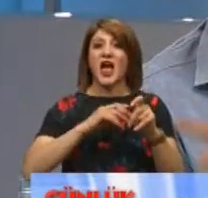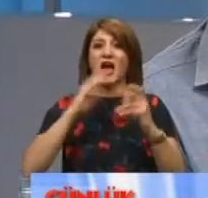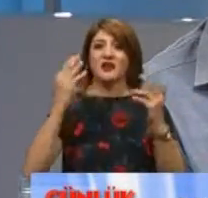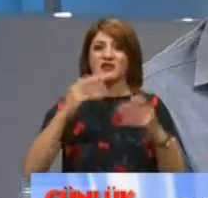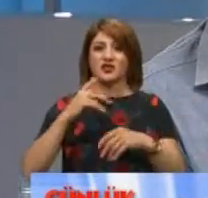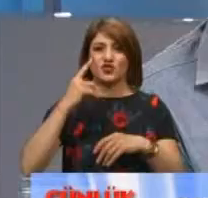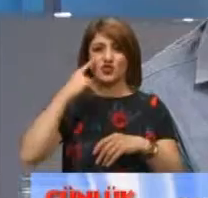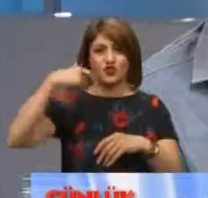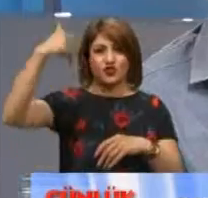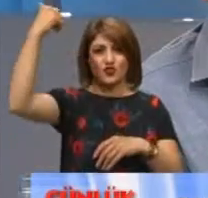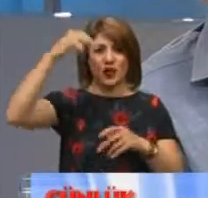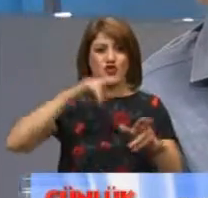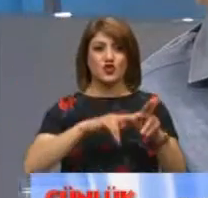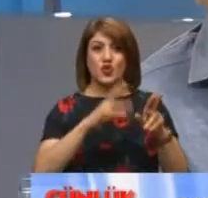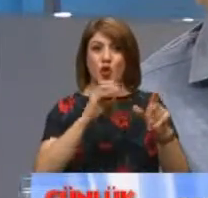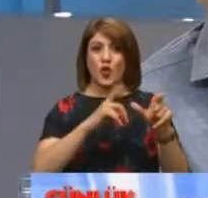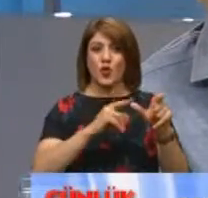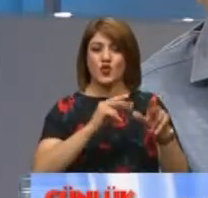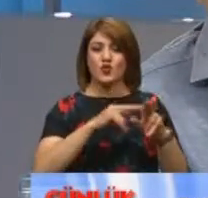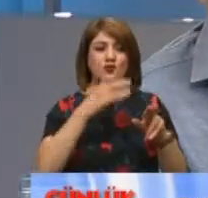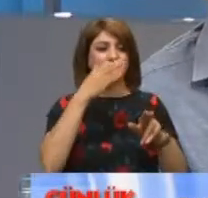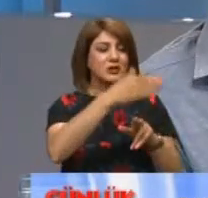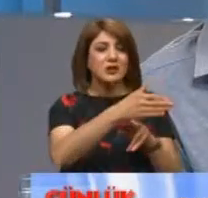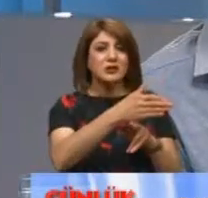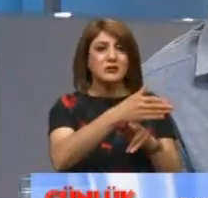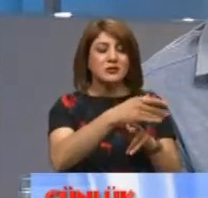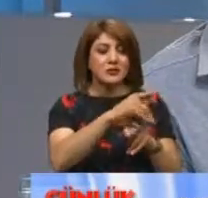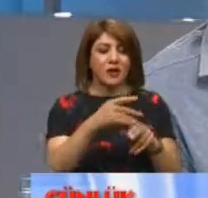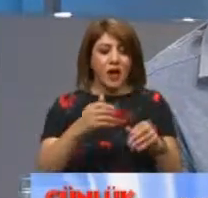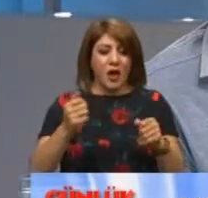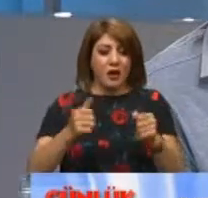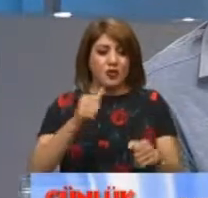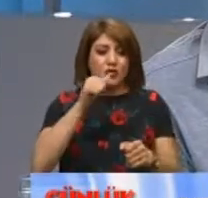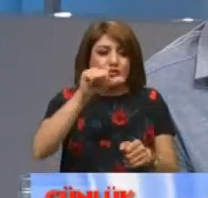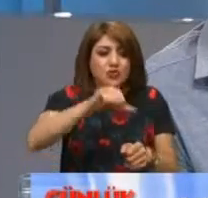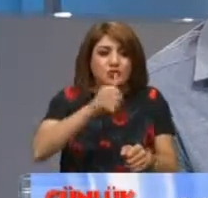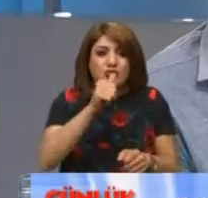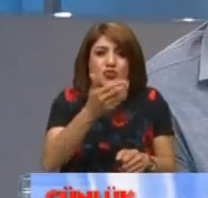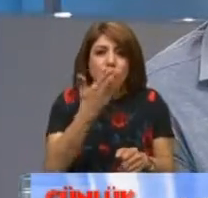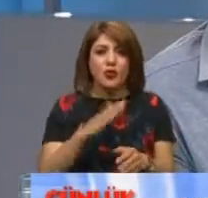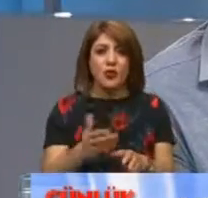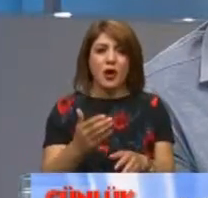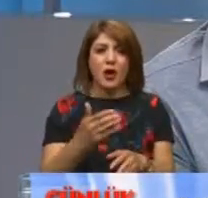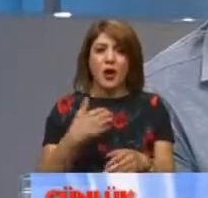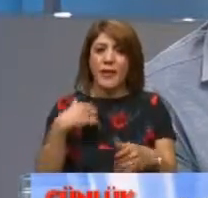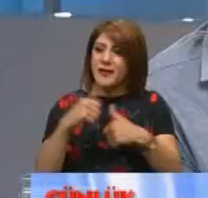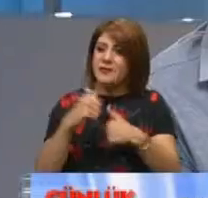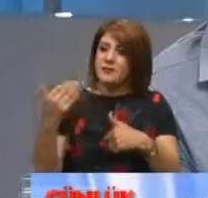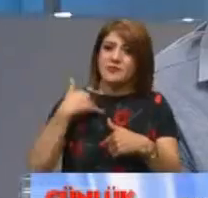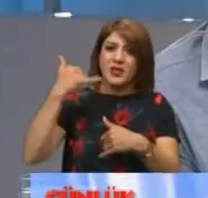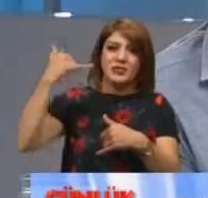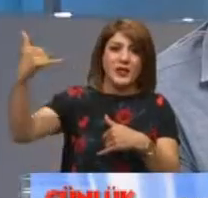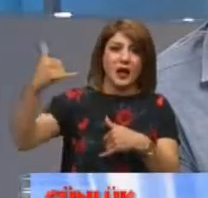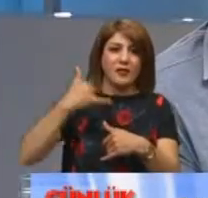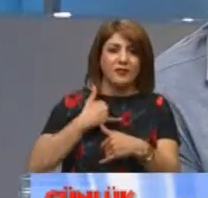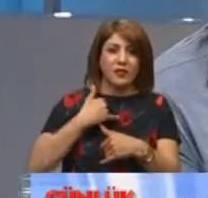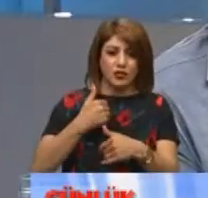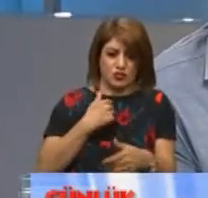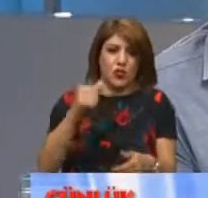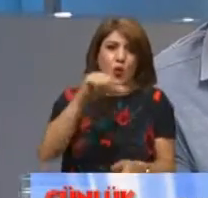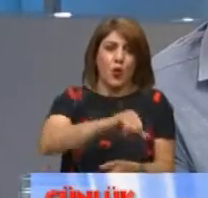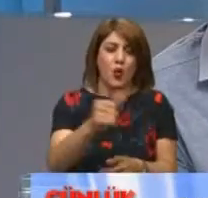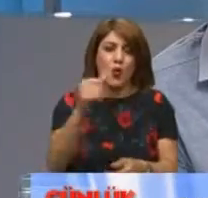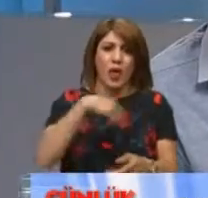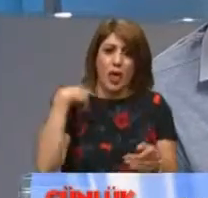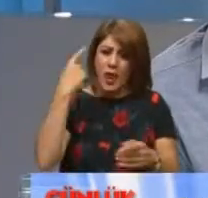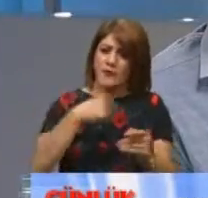şey olmuş ya, en sona gördün vurmuş. Gördün mü? Çekmeye gelmişler, demişler ki bunun içinde bir damla su yok. Eşim de beni aradı, hani su koyduruyordun dedi. Dedim koyduruyorum.